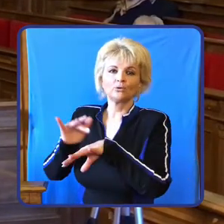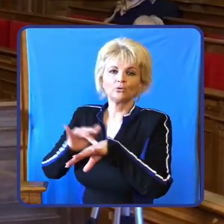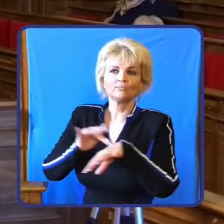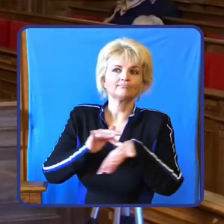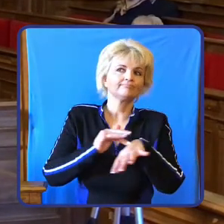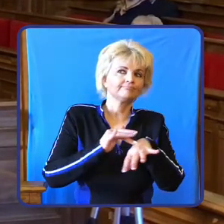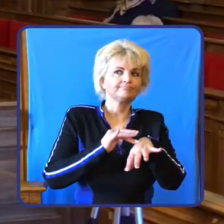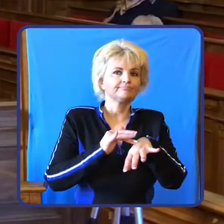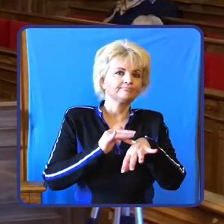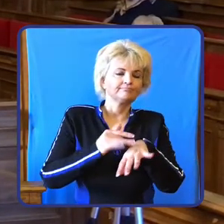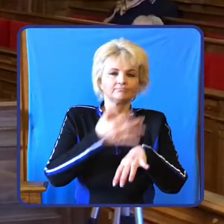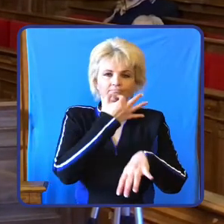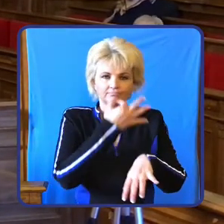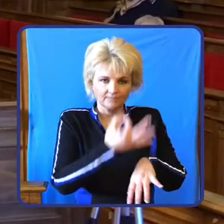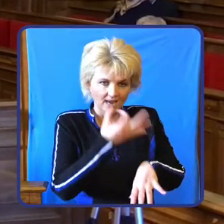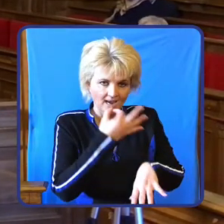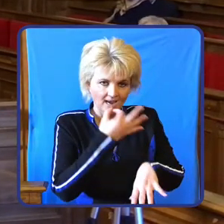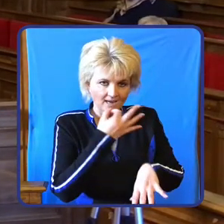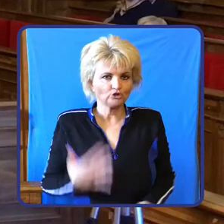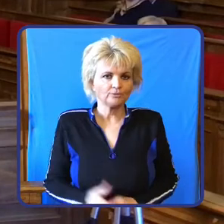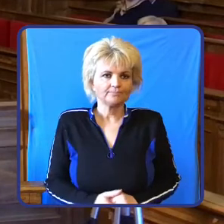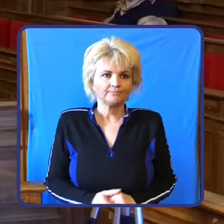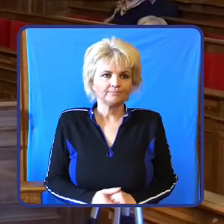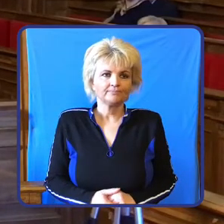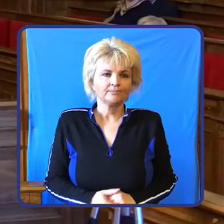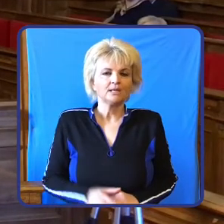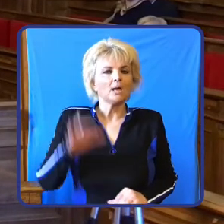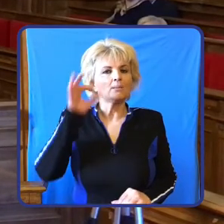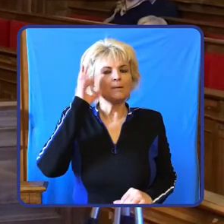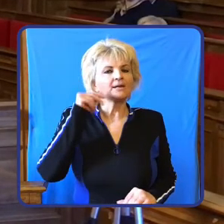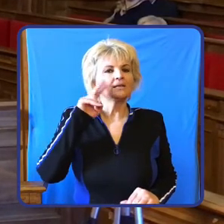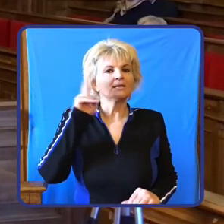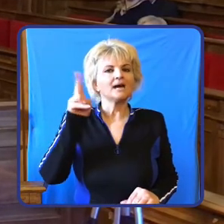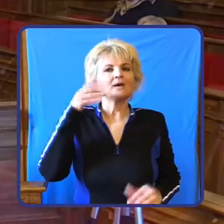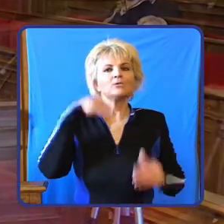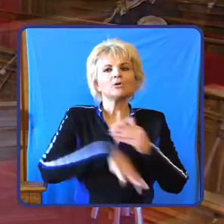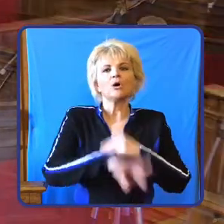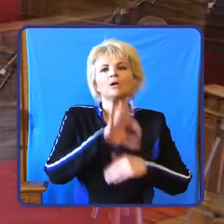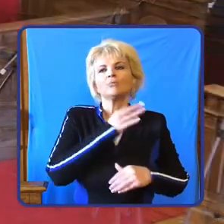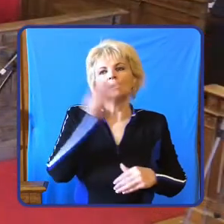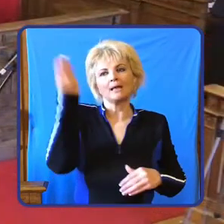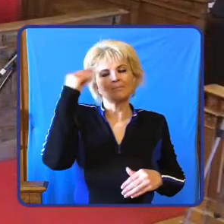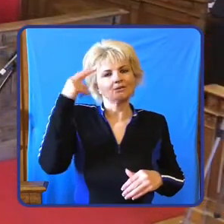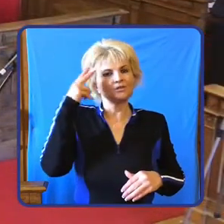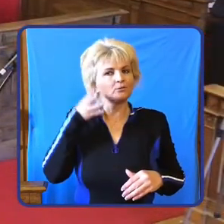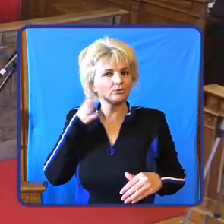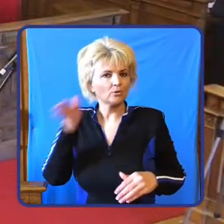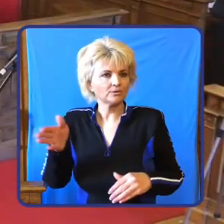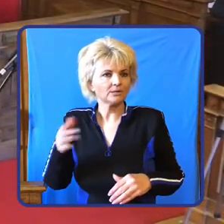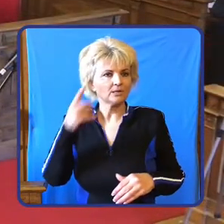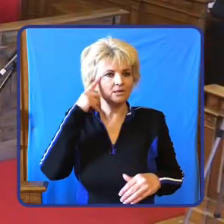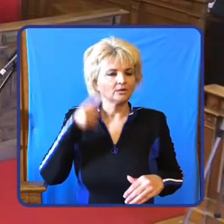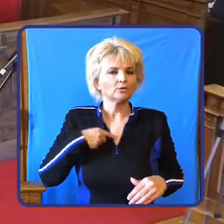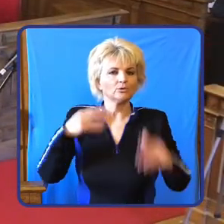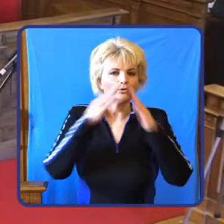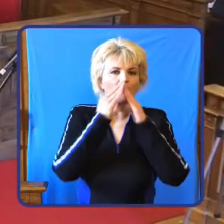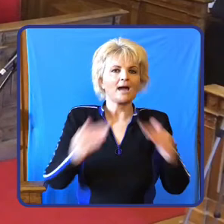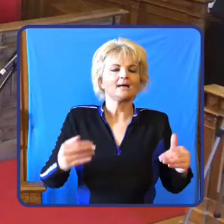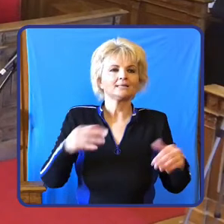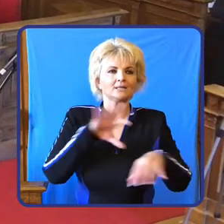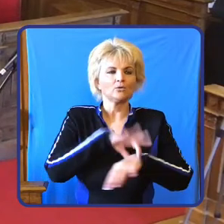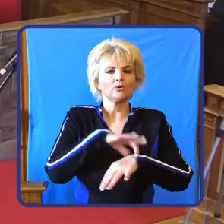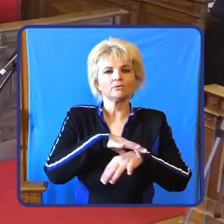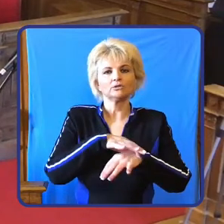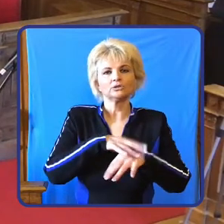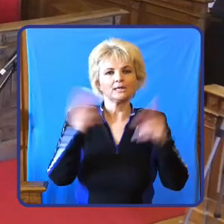mindenkit érinthető kérdést szeretnék föltenni Berényi Károly alpolgármester úrhoz. Tudjuk jól, hogy a házi orvosi ellátásban